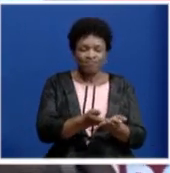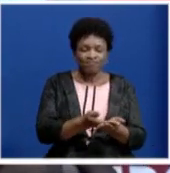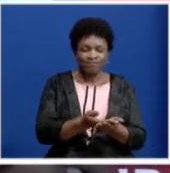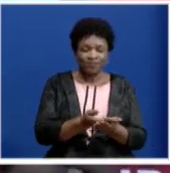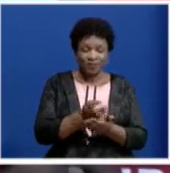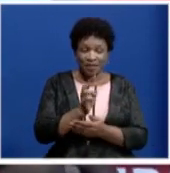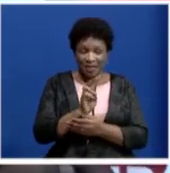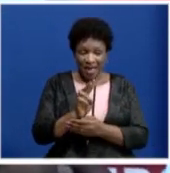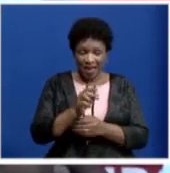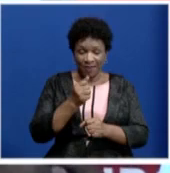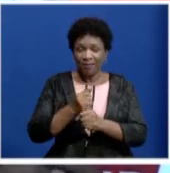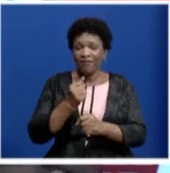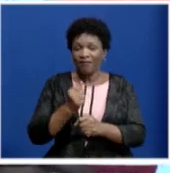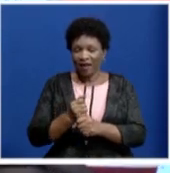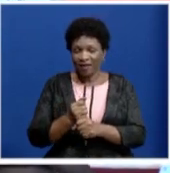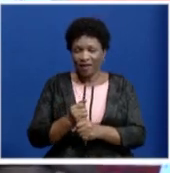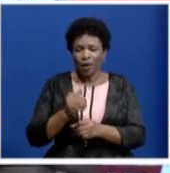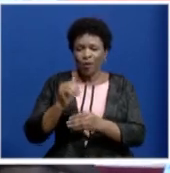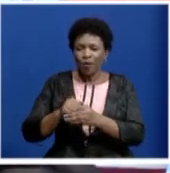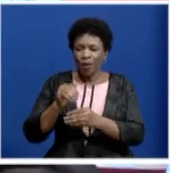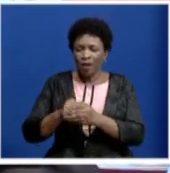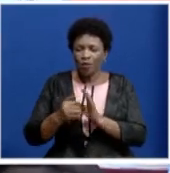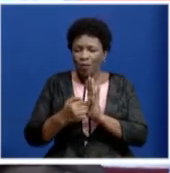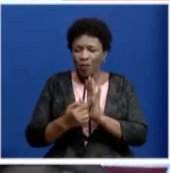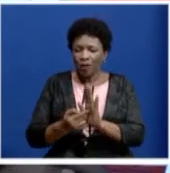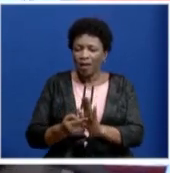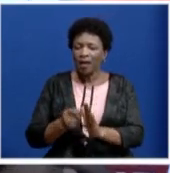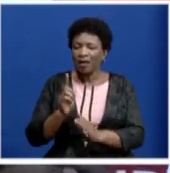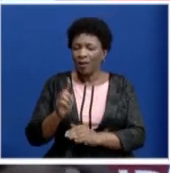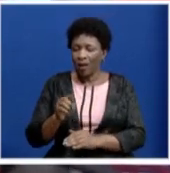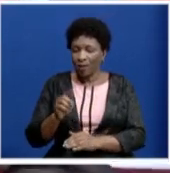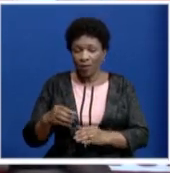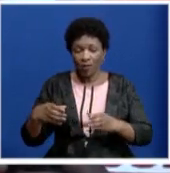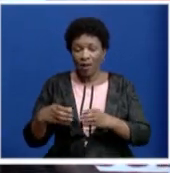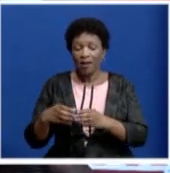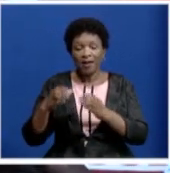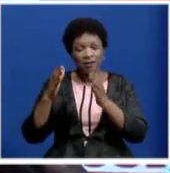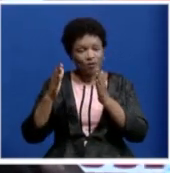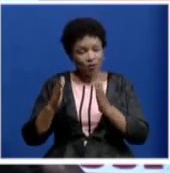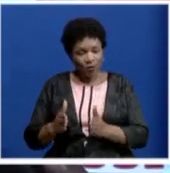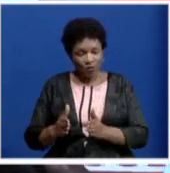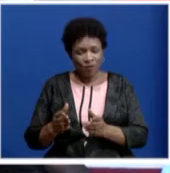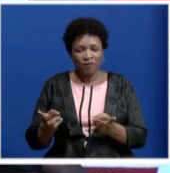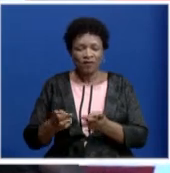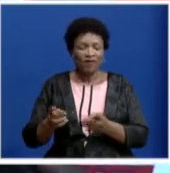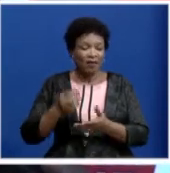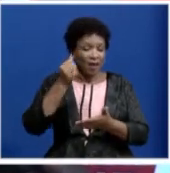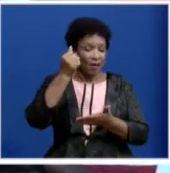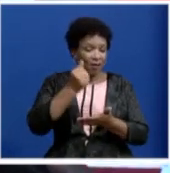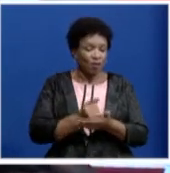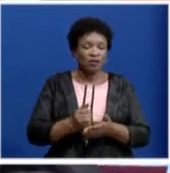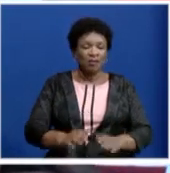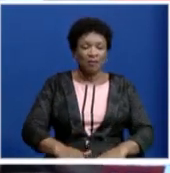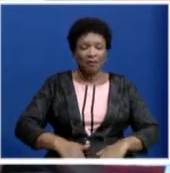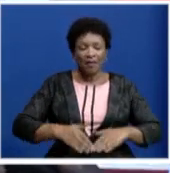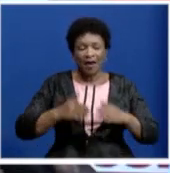chema itok ni kua wale wum ambo wame walu kwenye kti kuu na waka kwenye mau ya baraza kuu